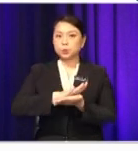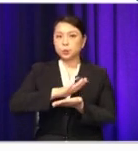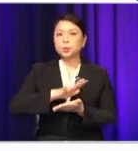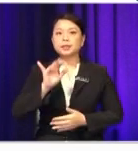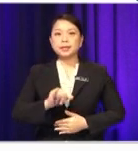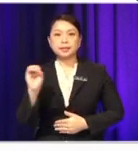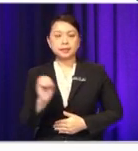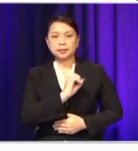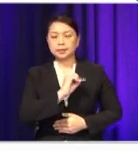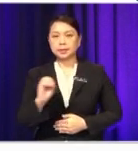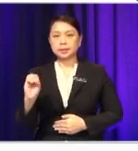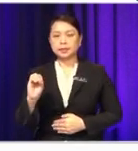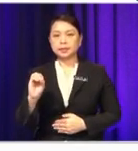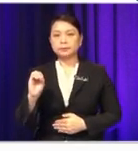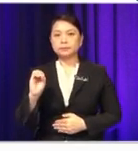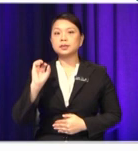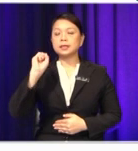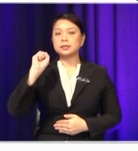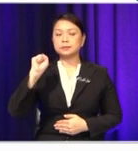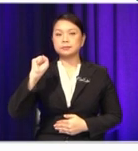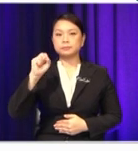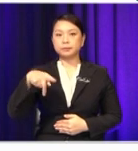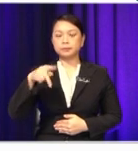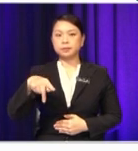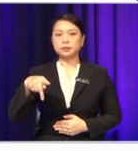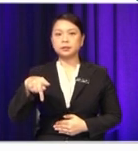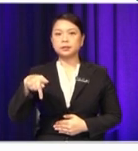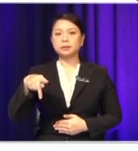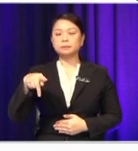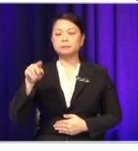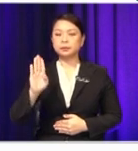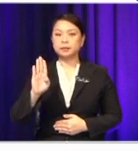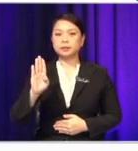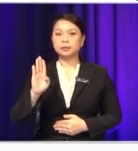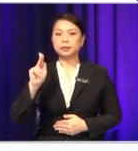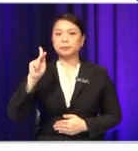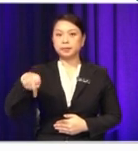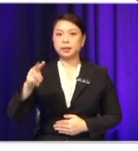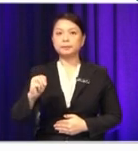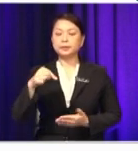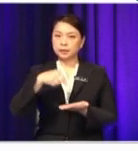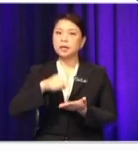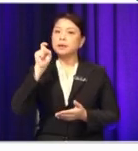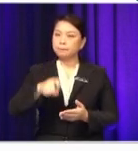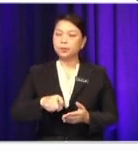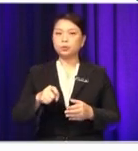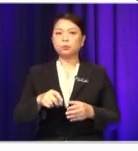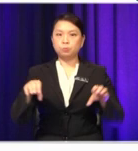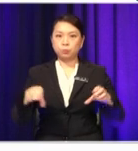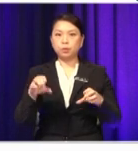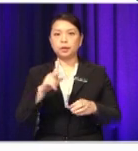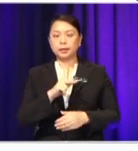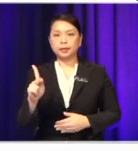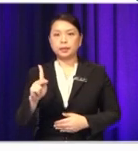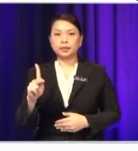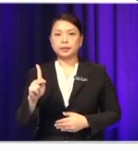kepada SPPB KPM ini ataupun sistem pelaporan ini, perlu menyediakan pelaporan pencapaian murid mereka